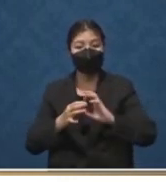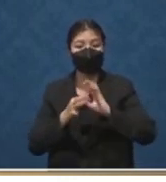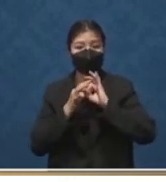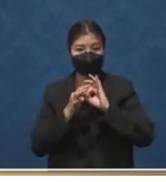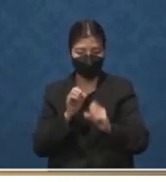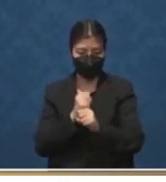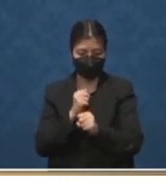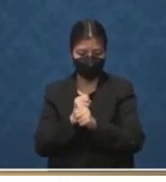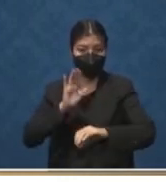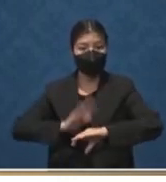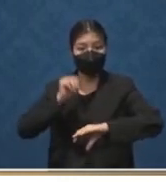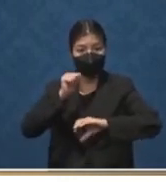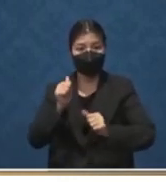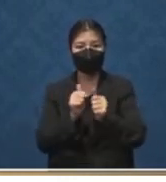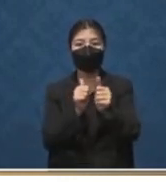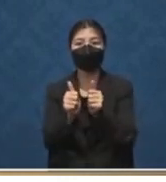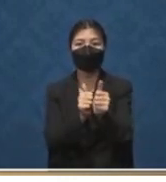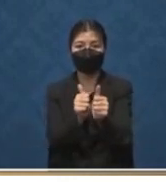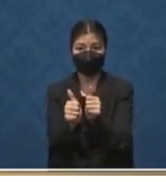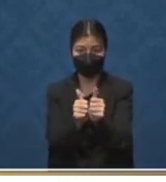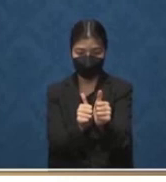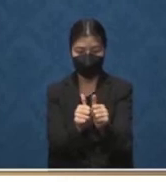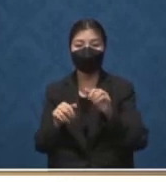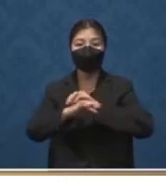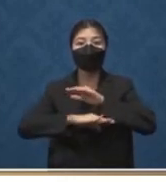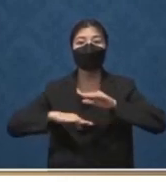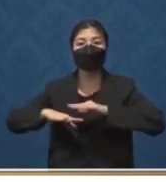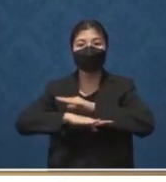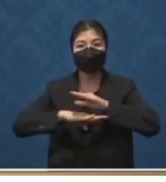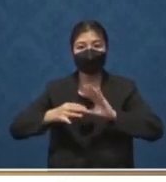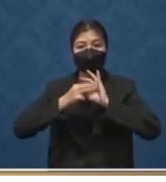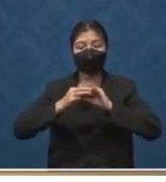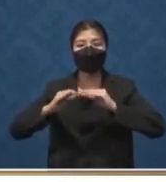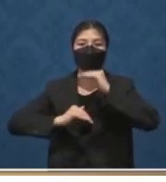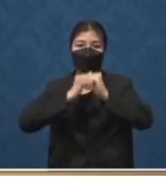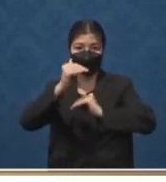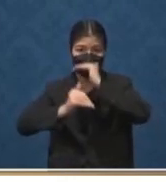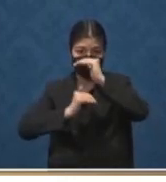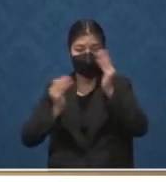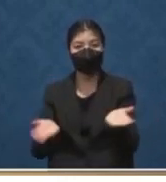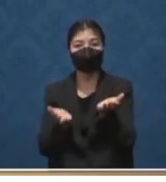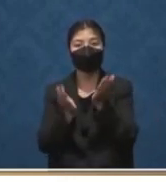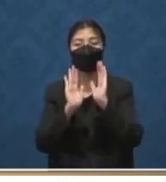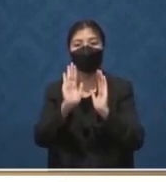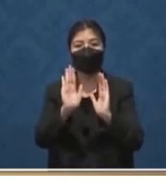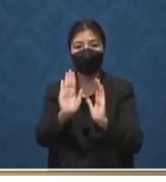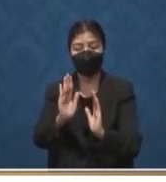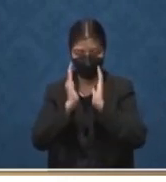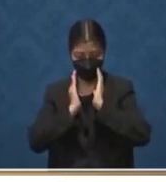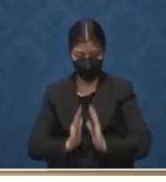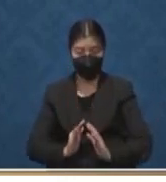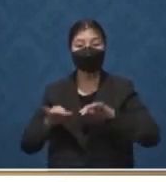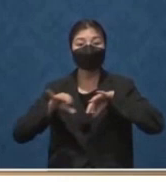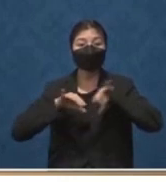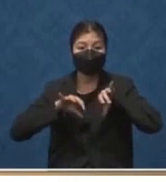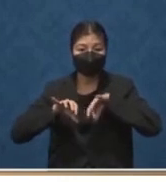การส้างความสามารถใการแ่งขันพื้นฐานด้านการพัจจนาได้ส่วงเสริมสภาพสัไปก่อนมนุษย์แผน